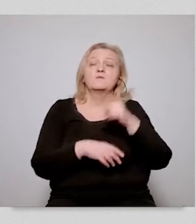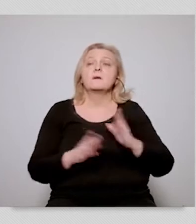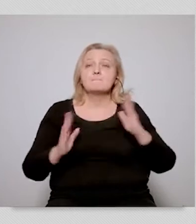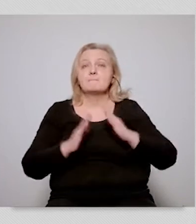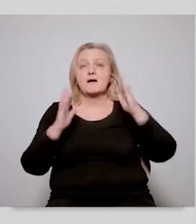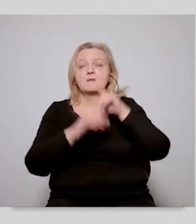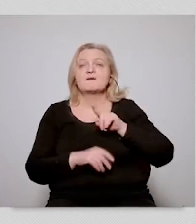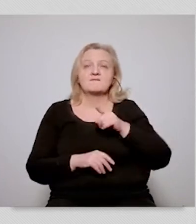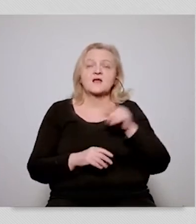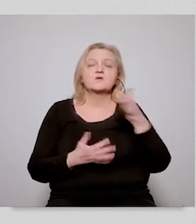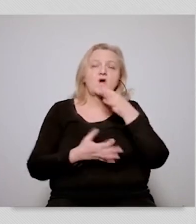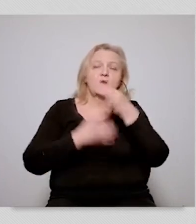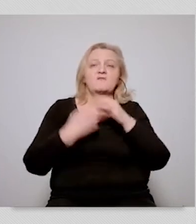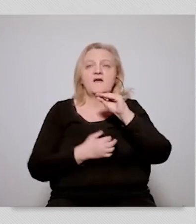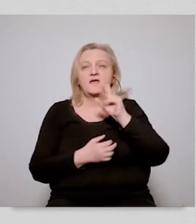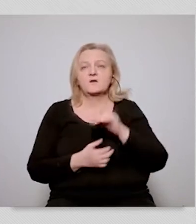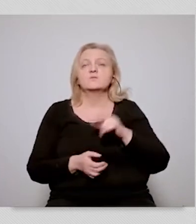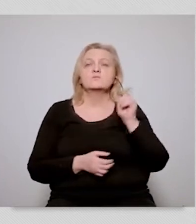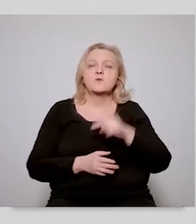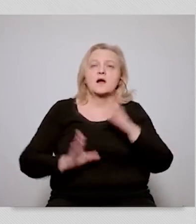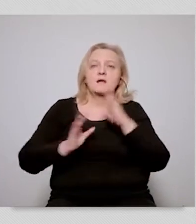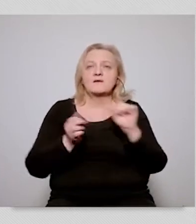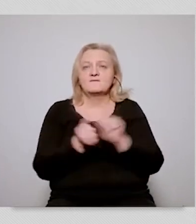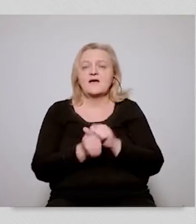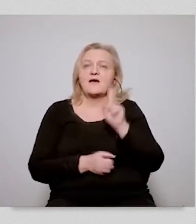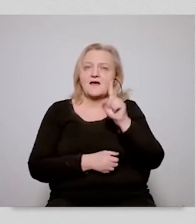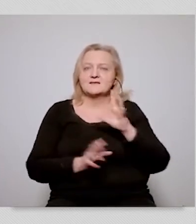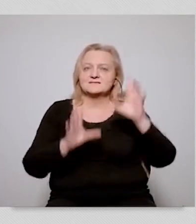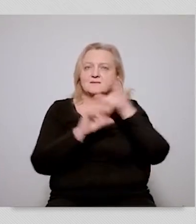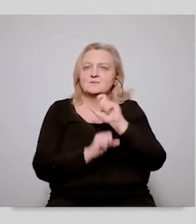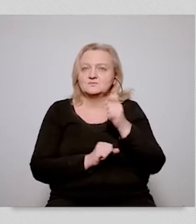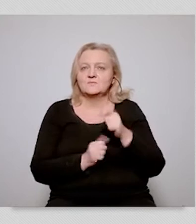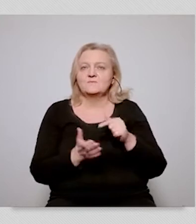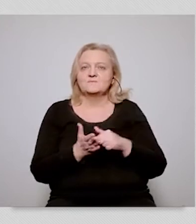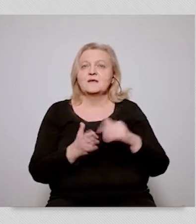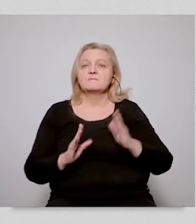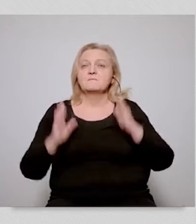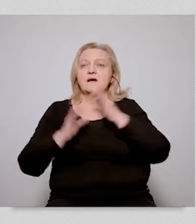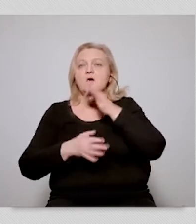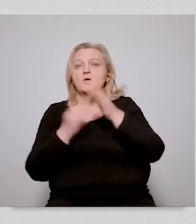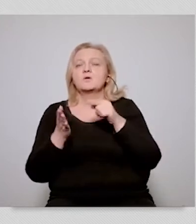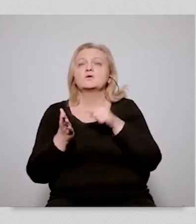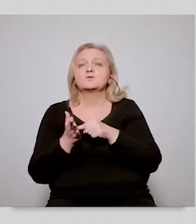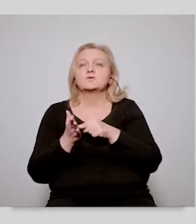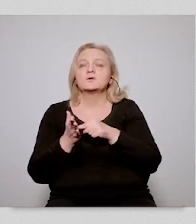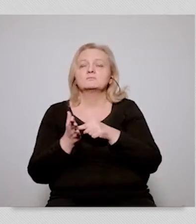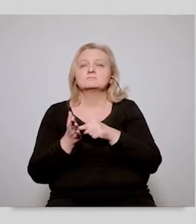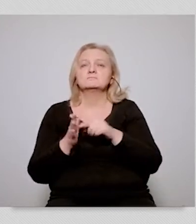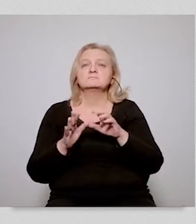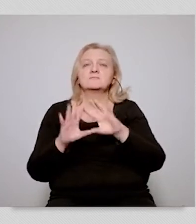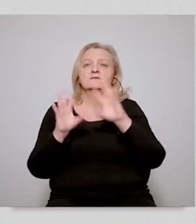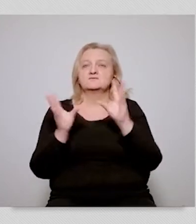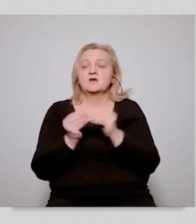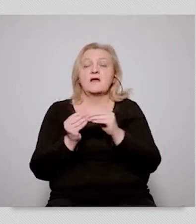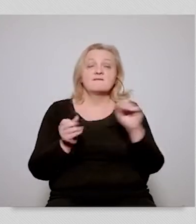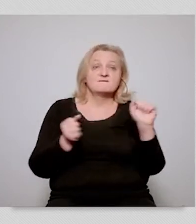ekologii i o konieczności walki z klimatem, zapominając, że to, co mówi papież Franciszek, to jest pewnym pakietem. Mówi, że nie